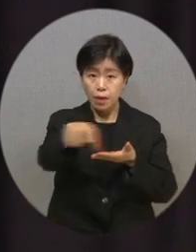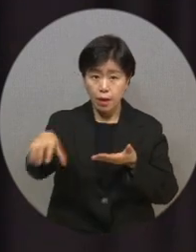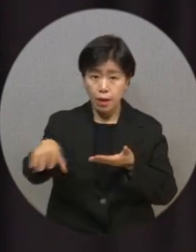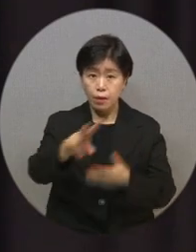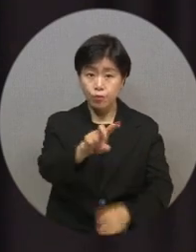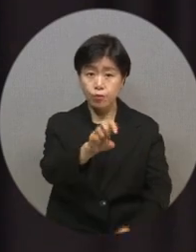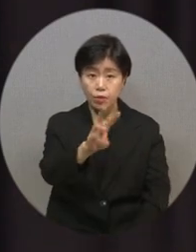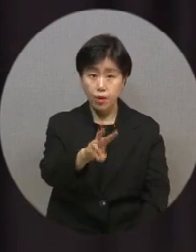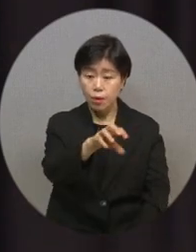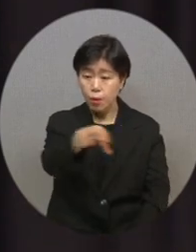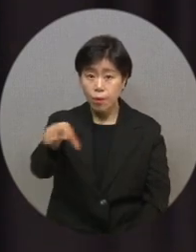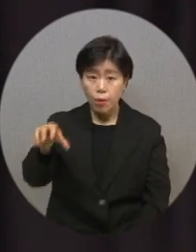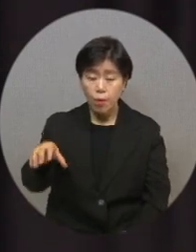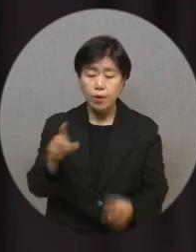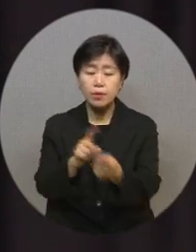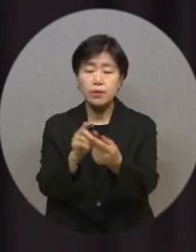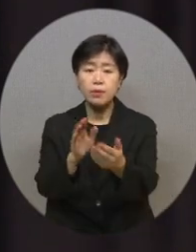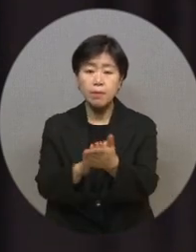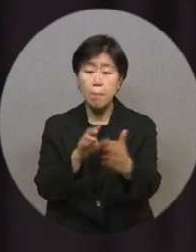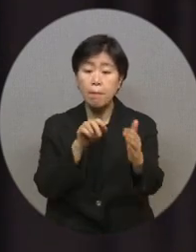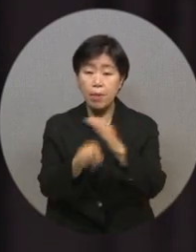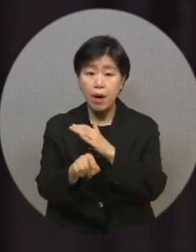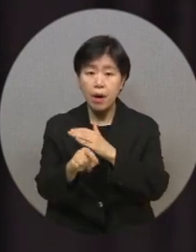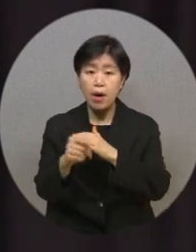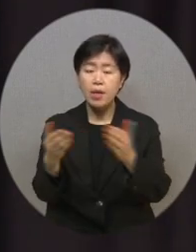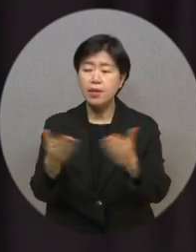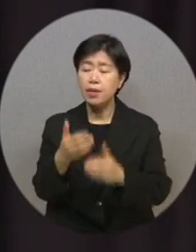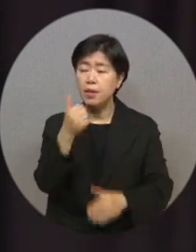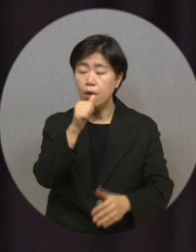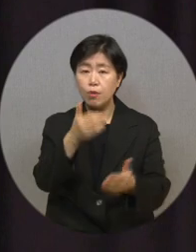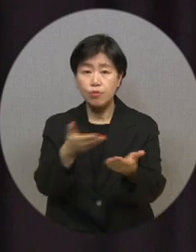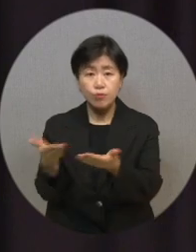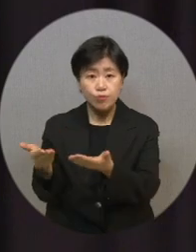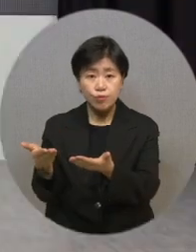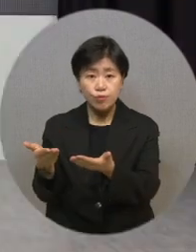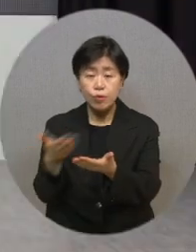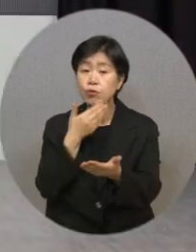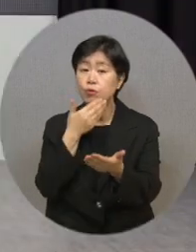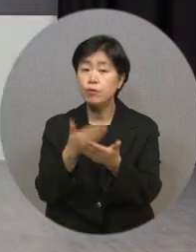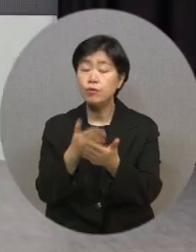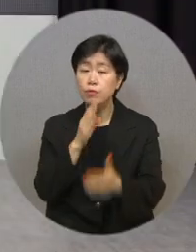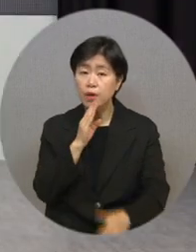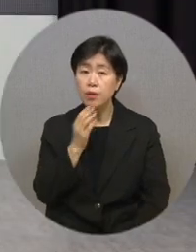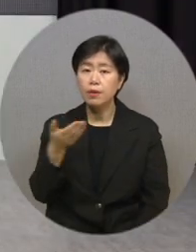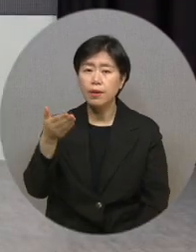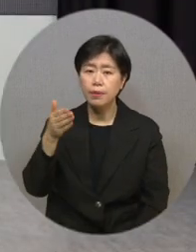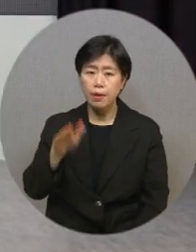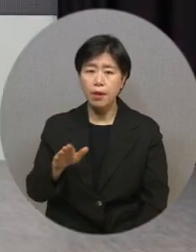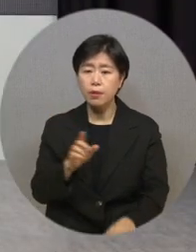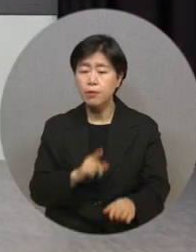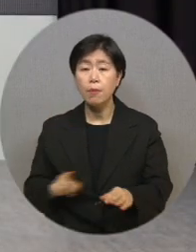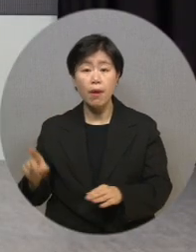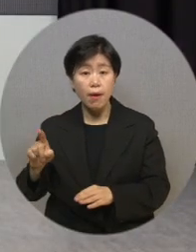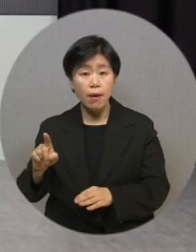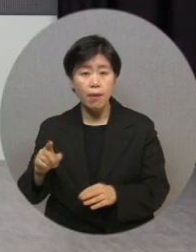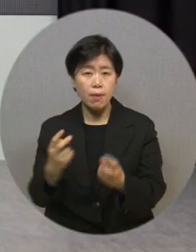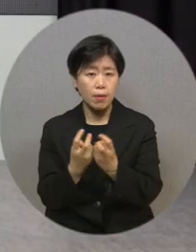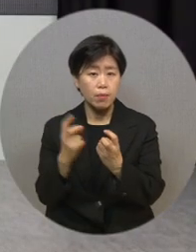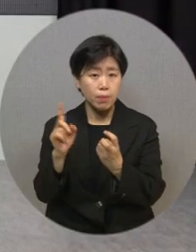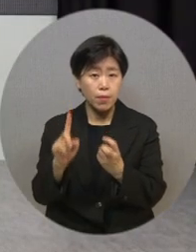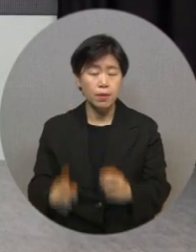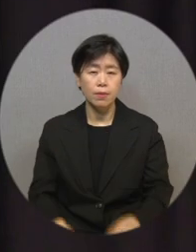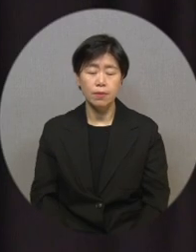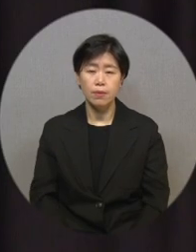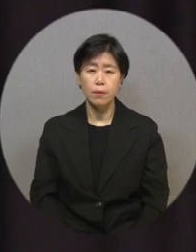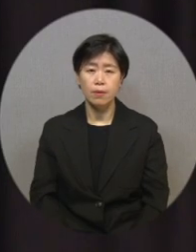취업 발산하는 것도 중요하지만 저희가 이제 간접적으로 주 그 취업 선을 창출하는 부분이 있습니다 그거는